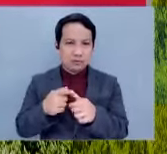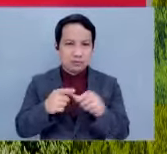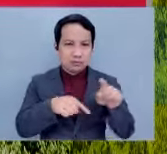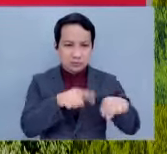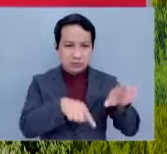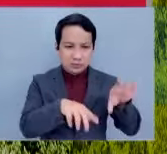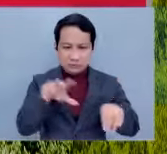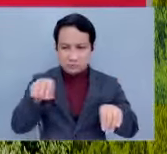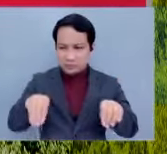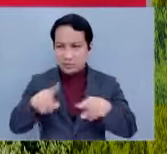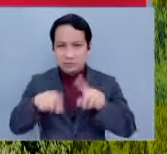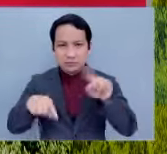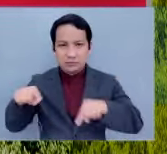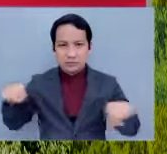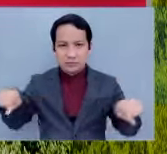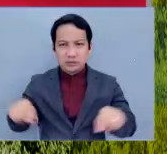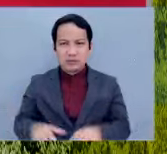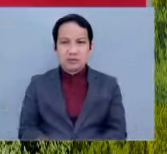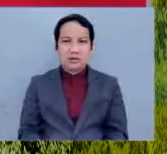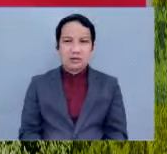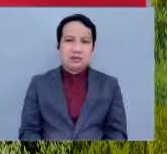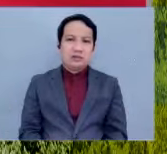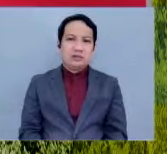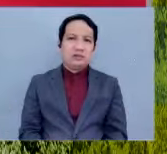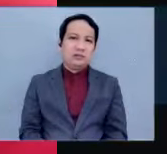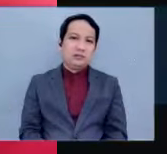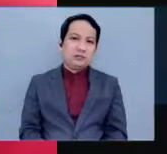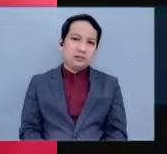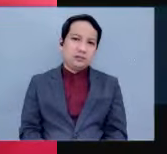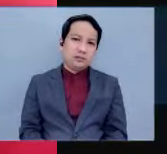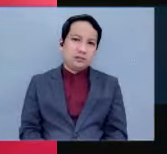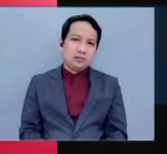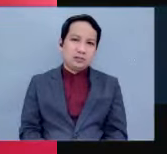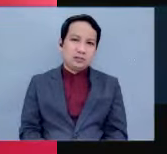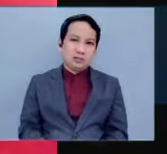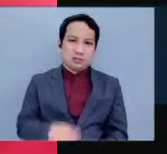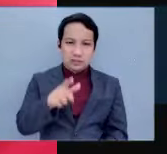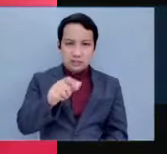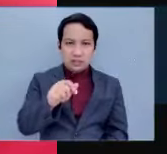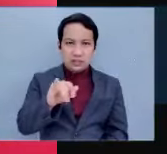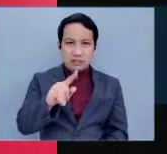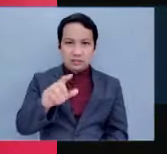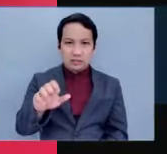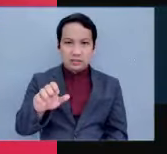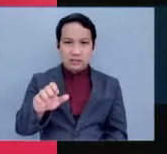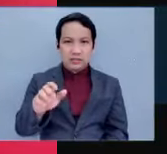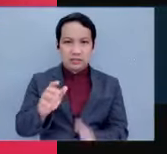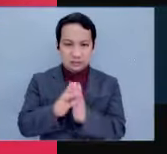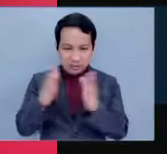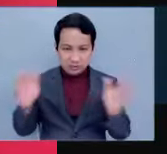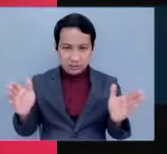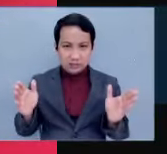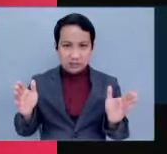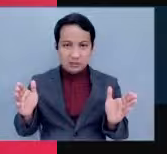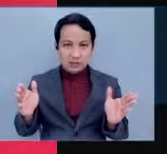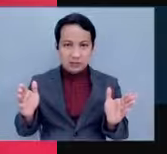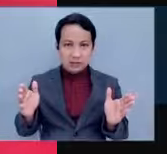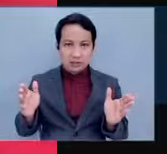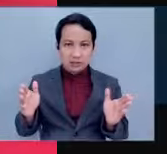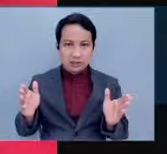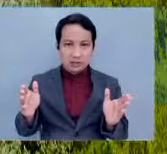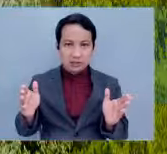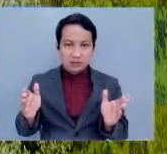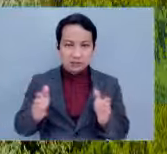sinulog? Well, basically, yung ati-atihan, malaki yung kanyang